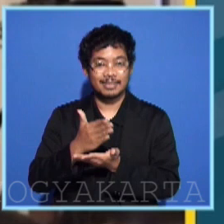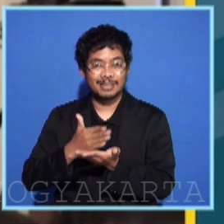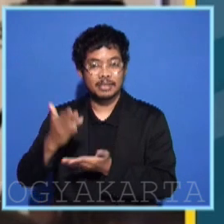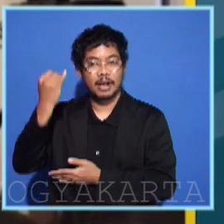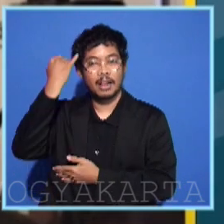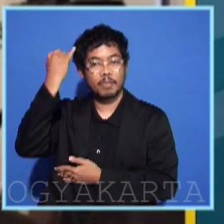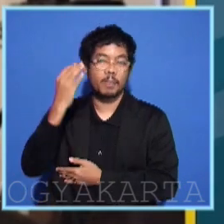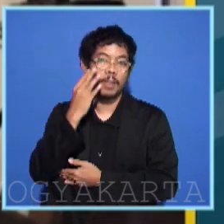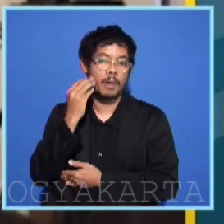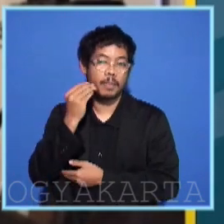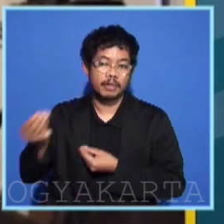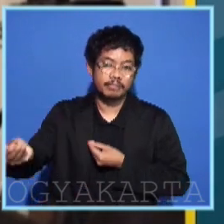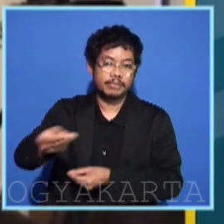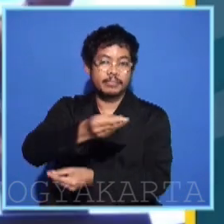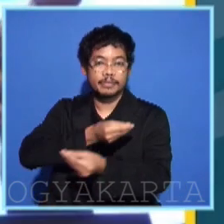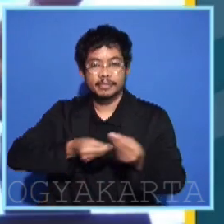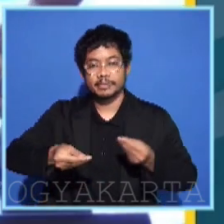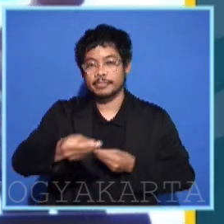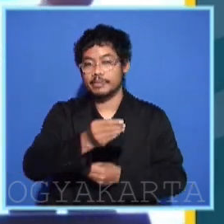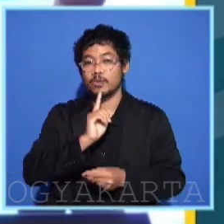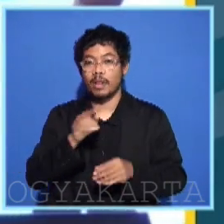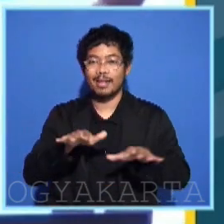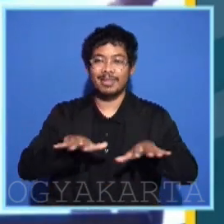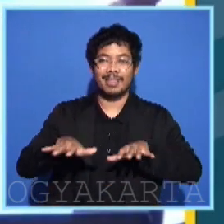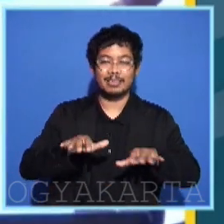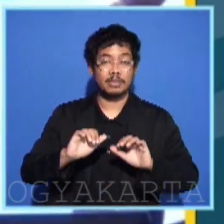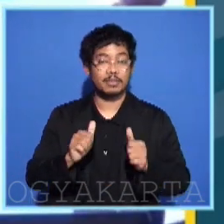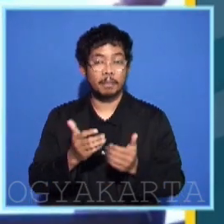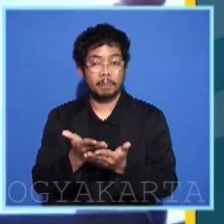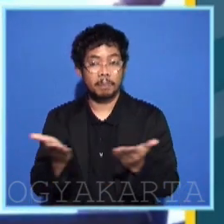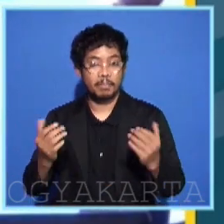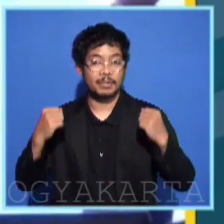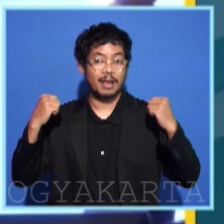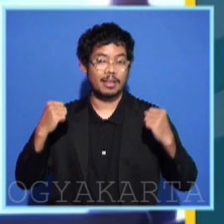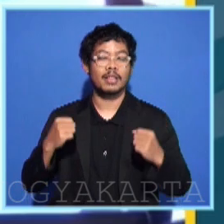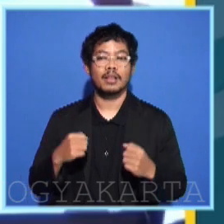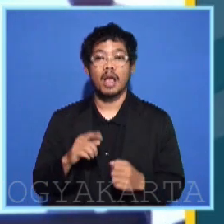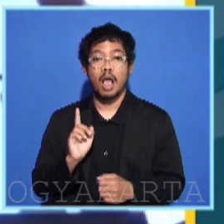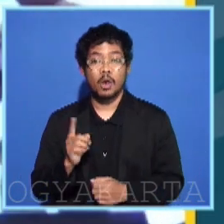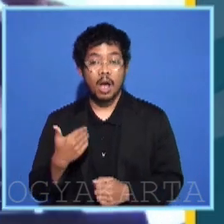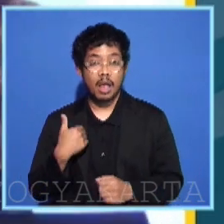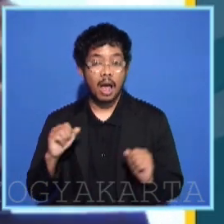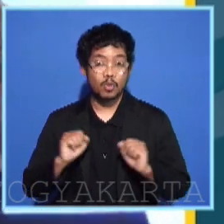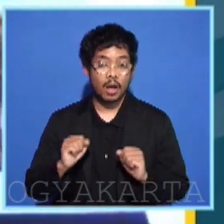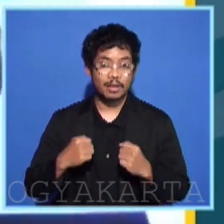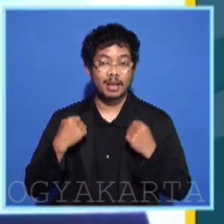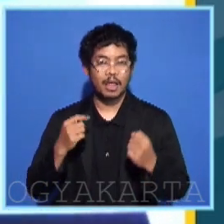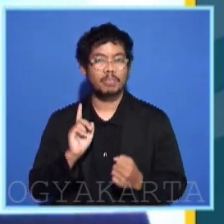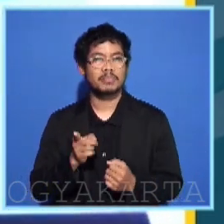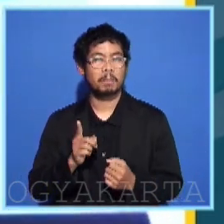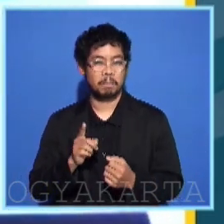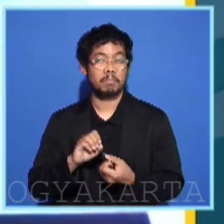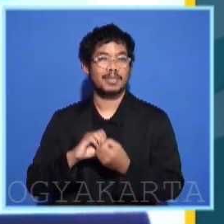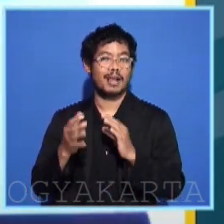terkait manajemen bencana kesehatan dalam menyiapkan cadangan tenaga kesehatan jika terjadi krisis kesehatan akibat bencana alam